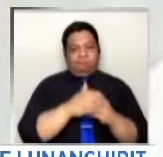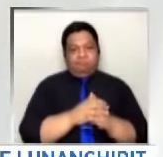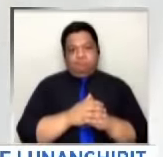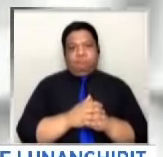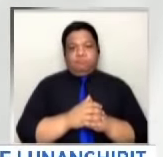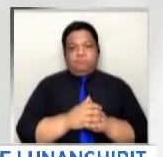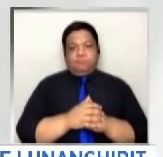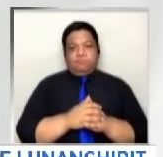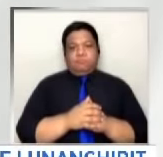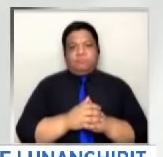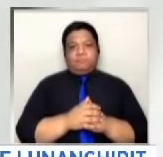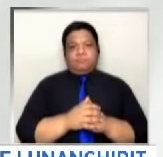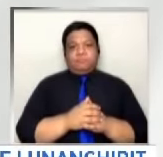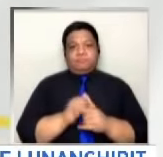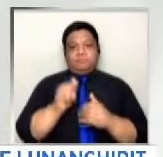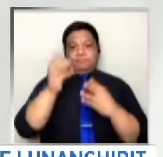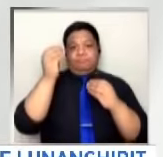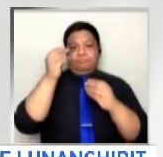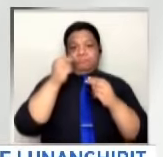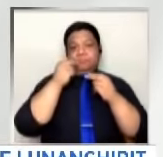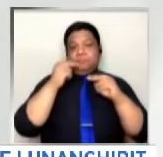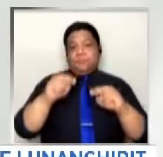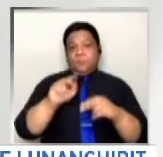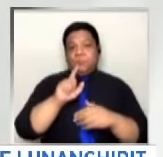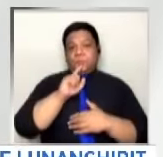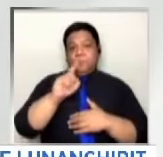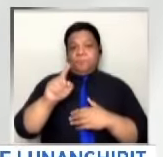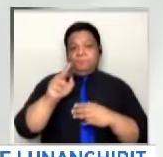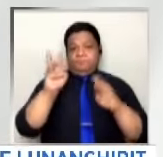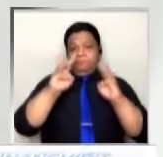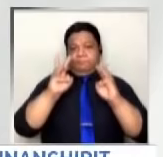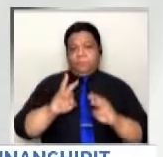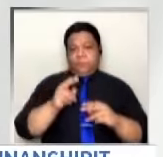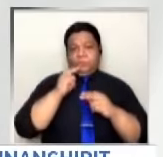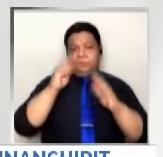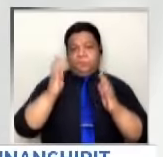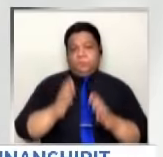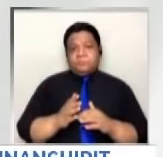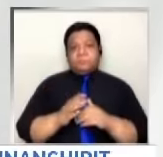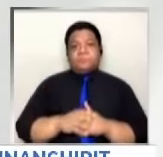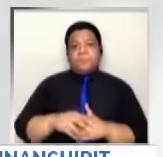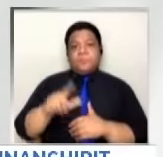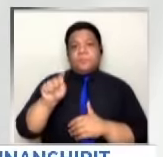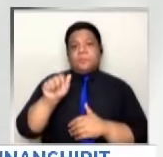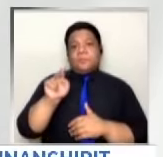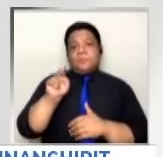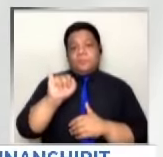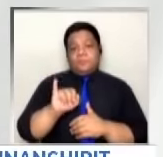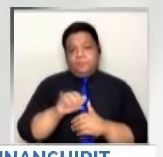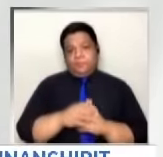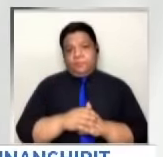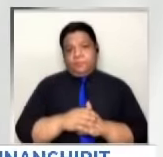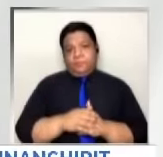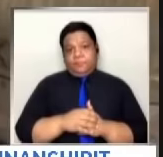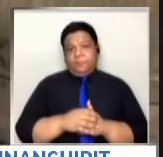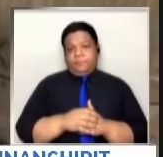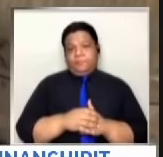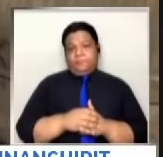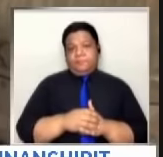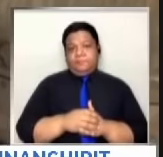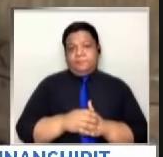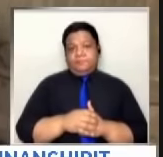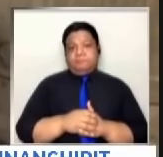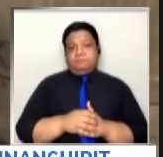Ang ulat panahon ng tunay na weather forecaster, Nathaniel Mangtani Cruz. Mga